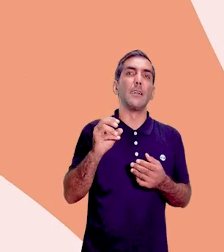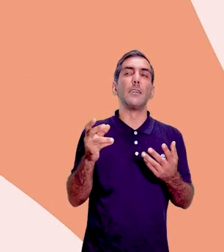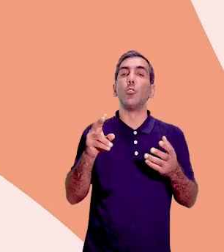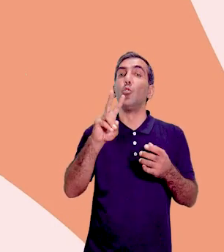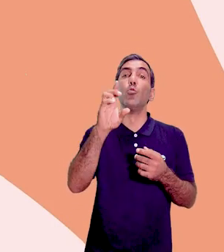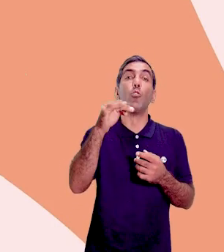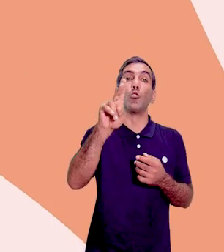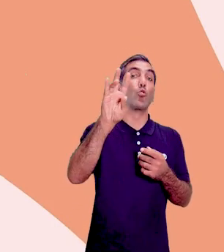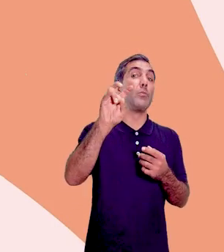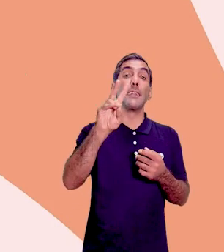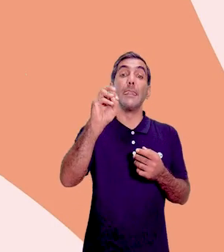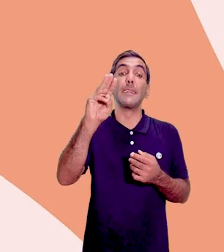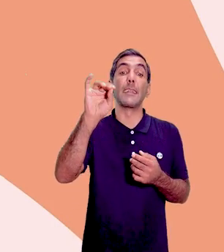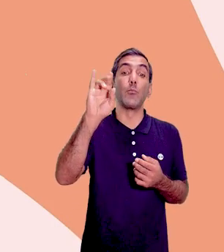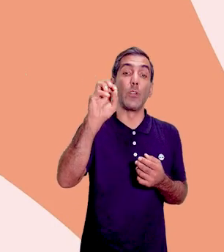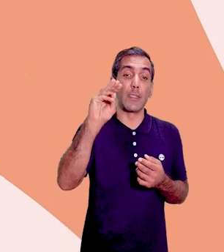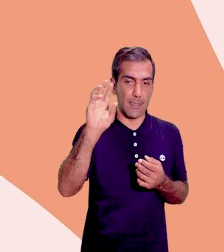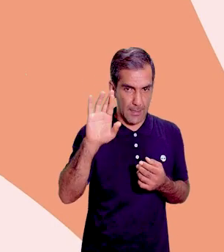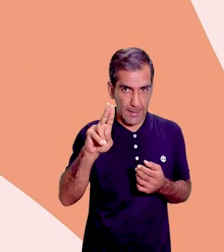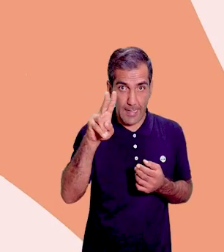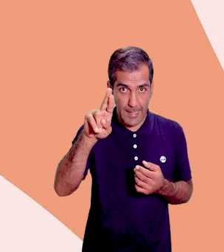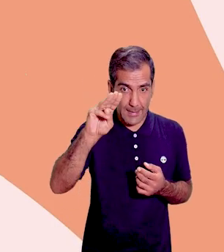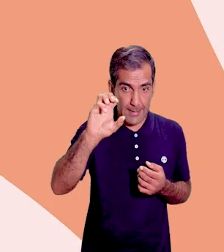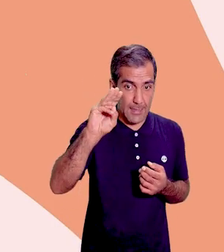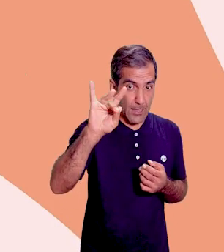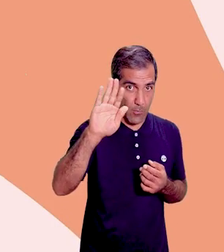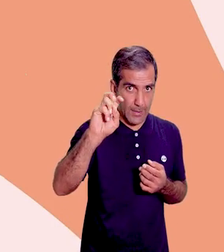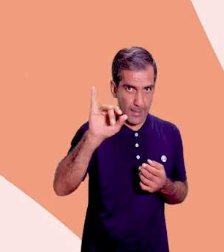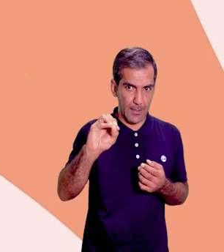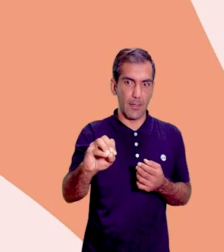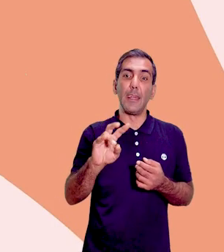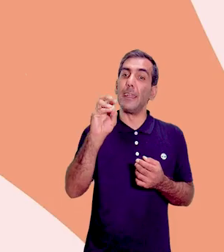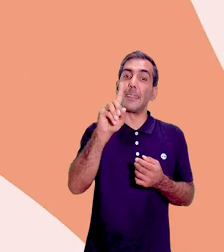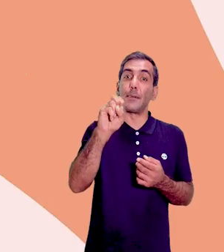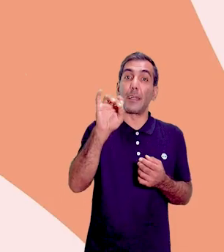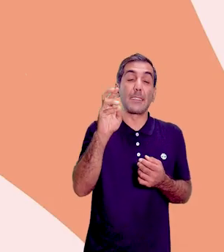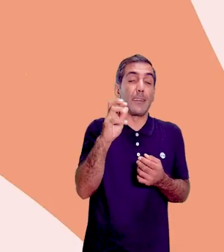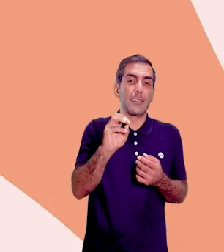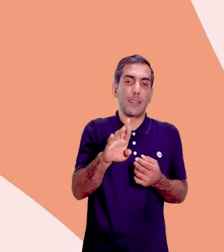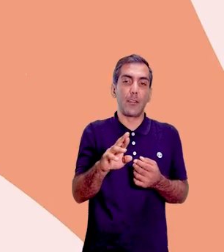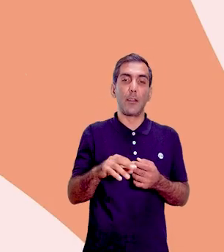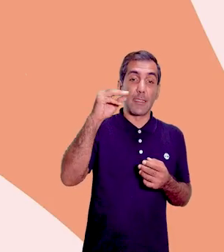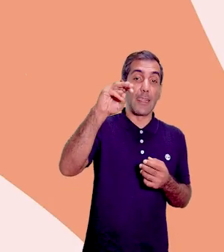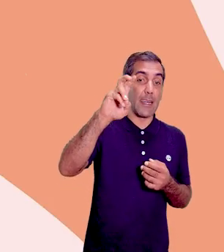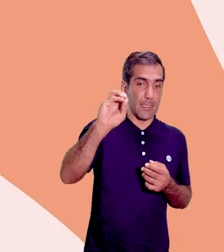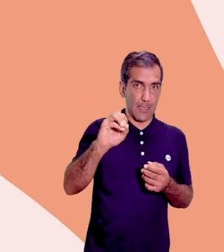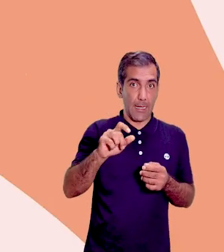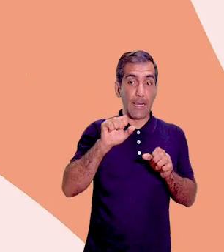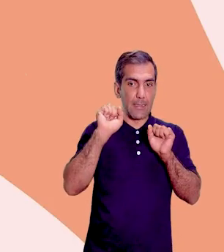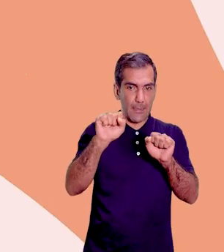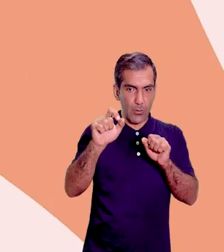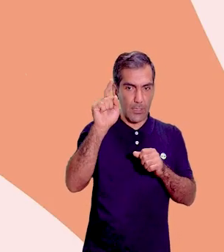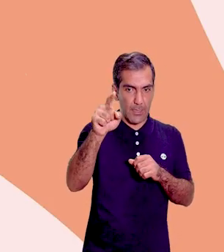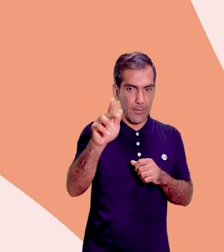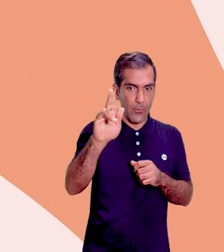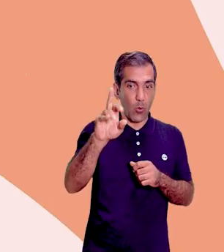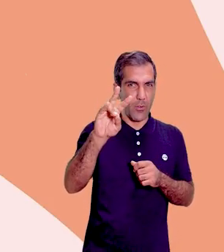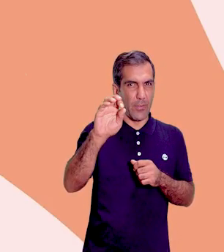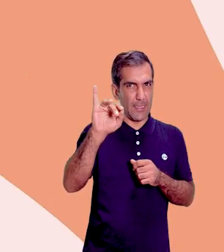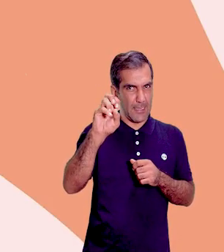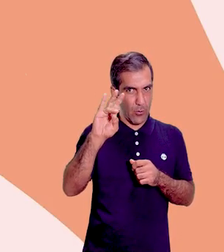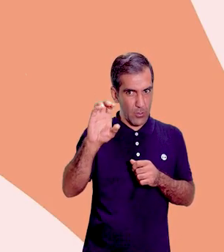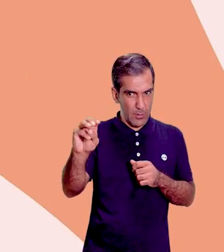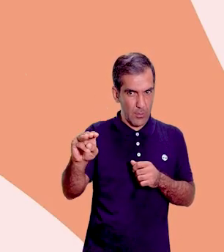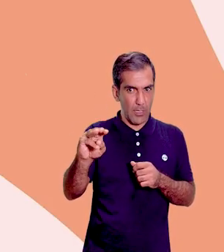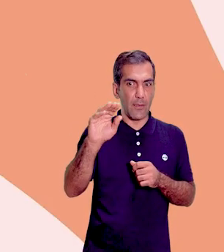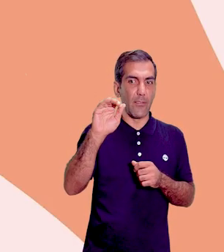geçirilýär. Barlykdan geçýän adamyň şahsiýetini tasdiklayan resminamalar sorulmaýar we şahsy maglumatlary aýan edilmeýär.